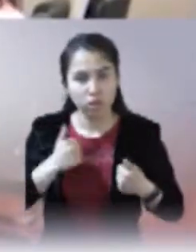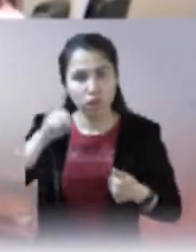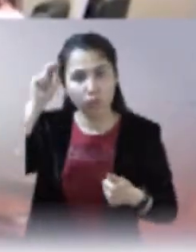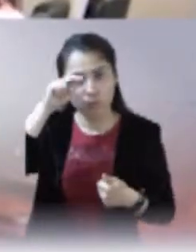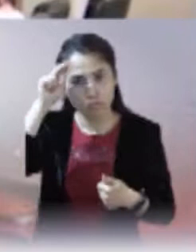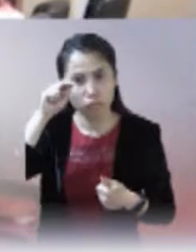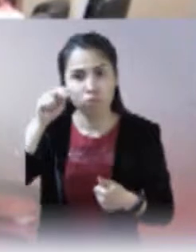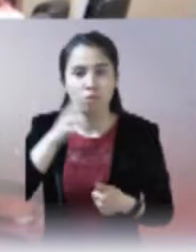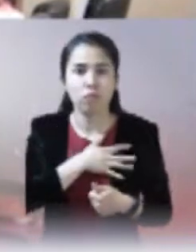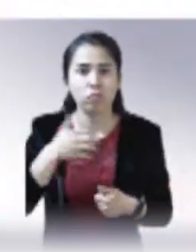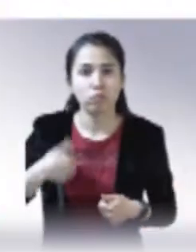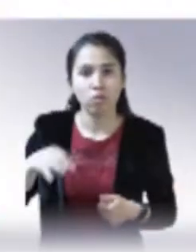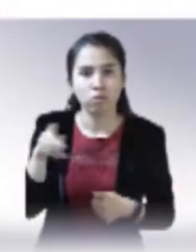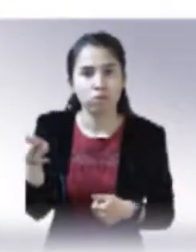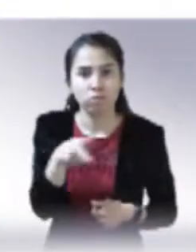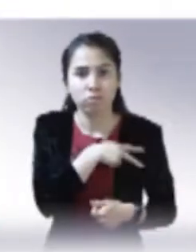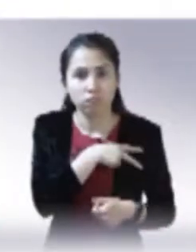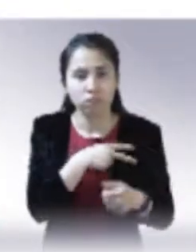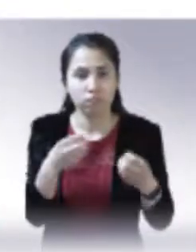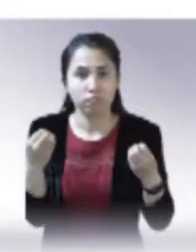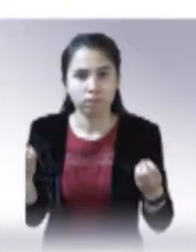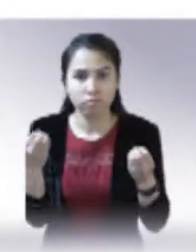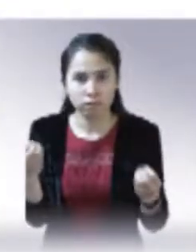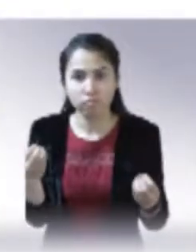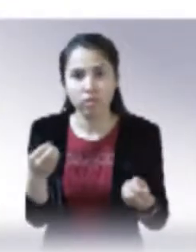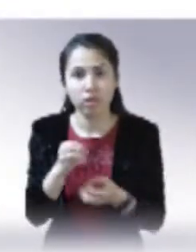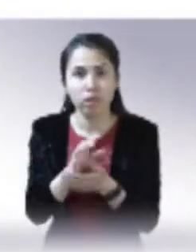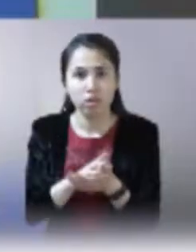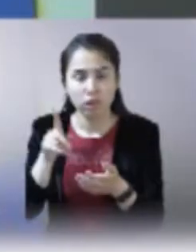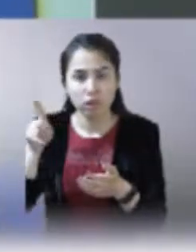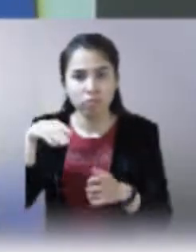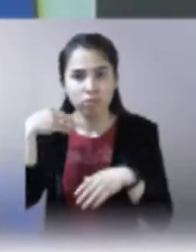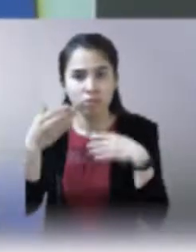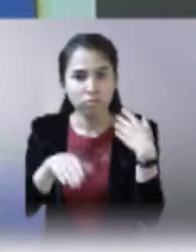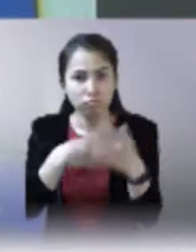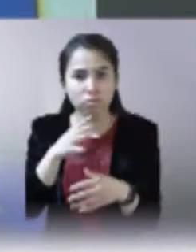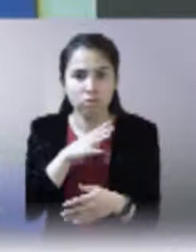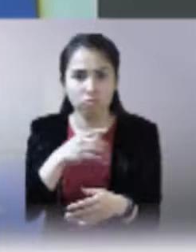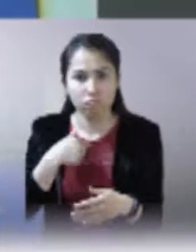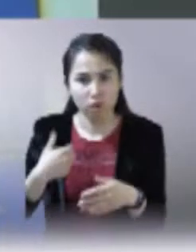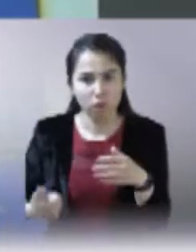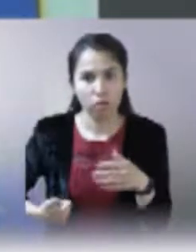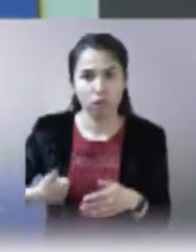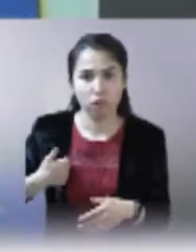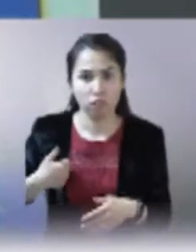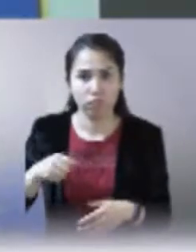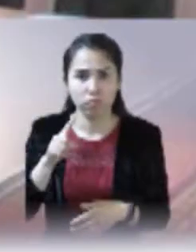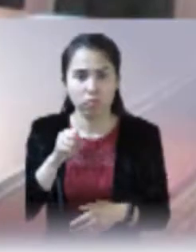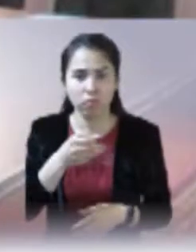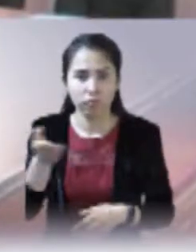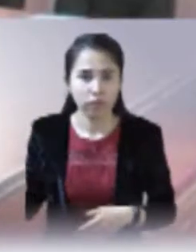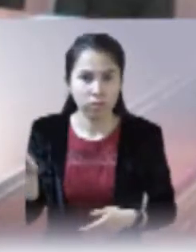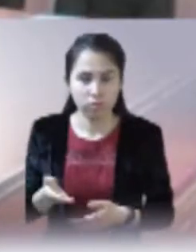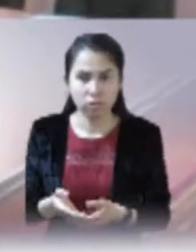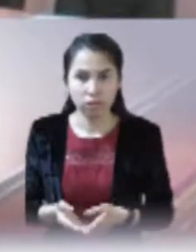июня текущего года группа специалистов провела изучение 45 областных государственных учреждений. В результате установлено, что большая часть флагов выцвела. Так, в одном из